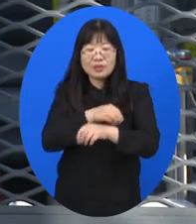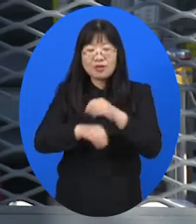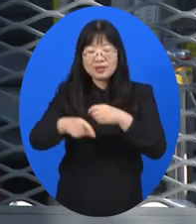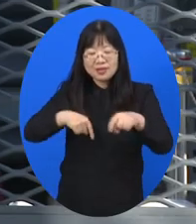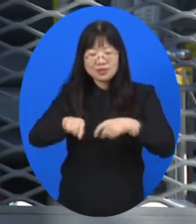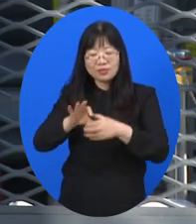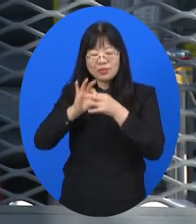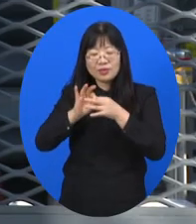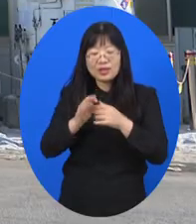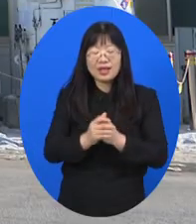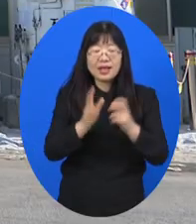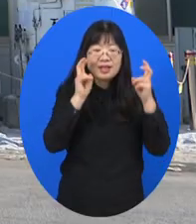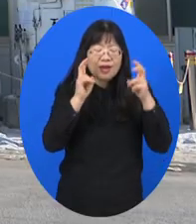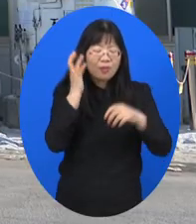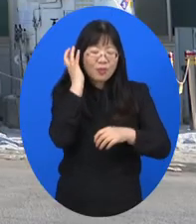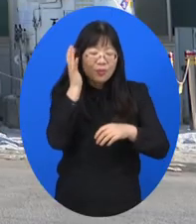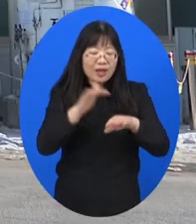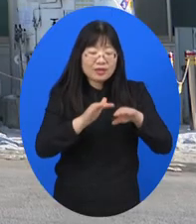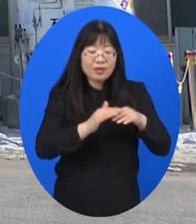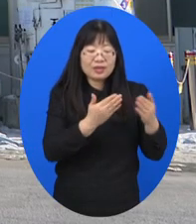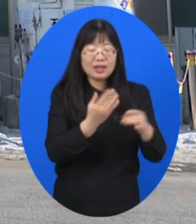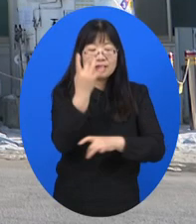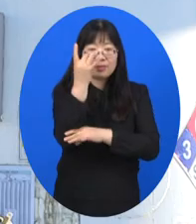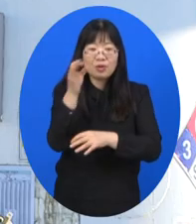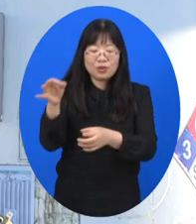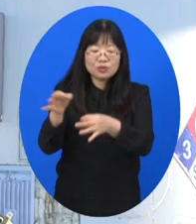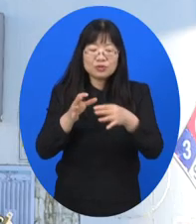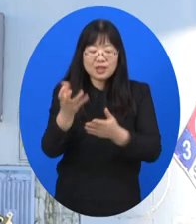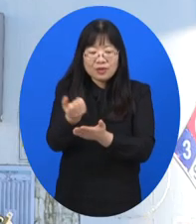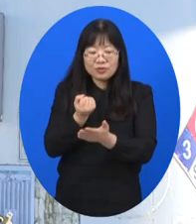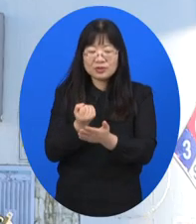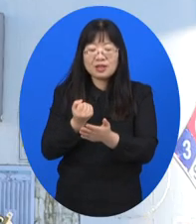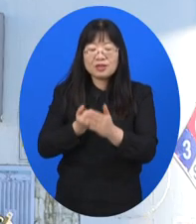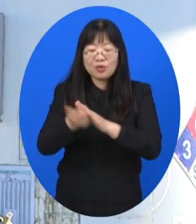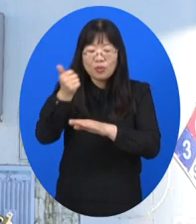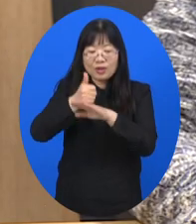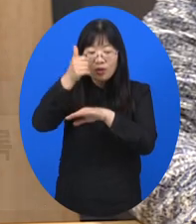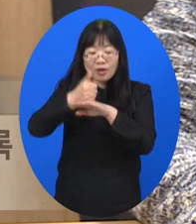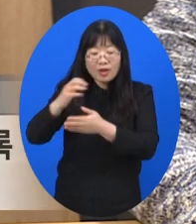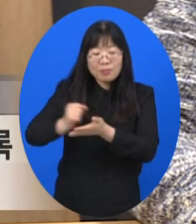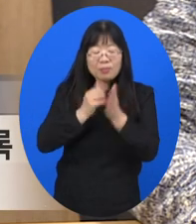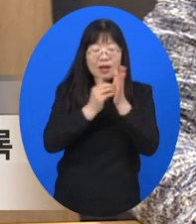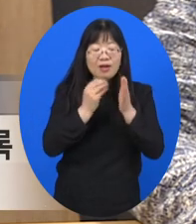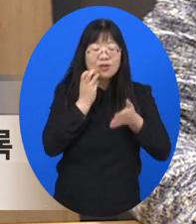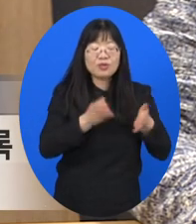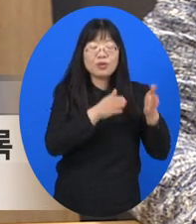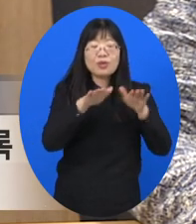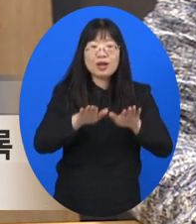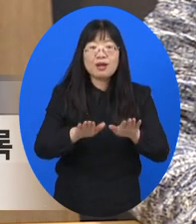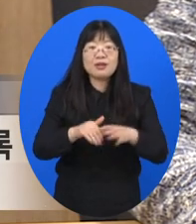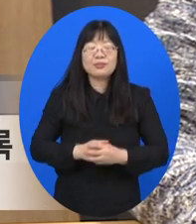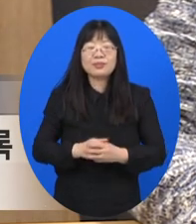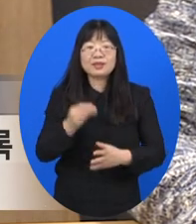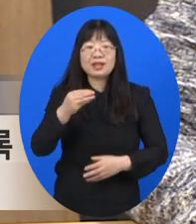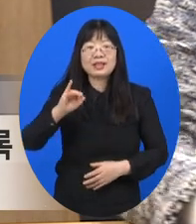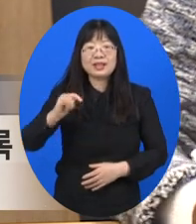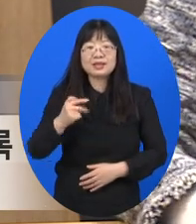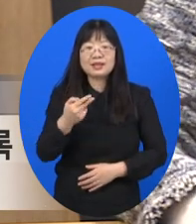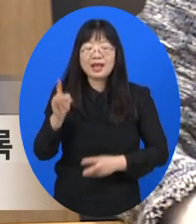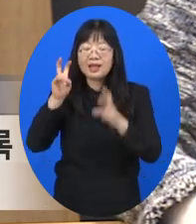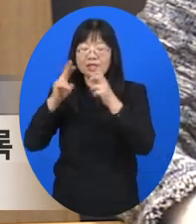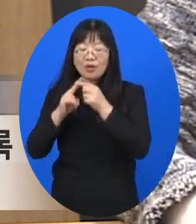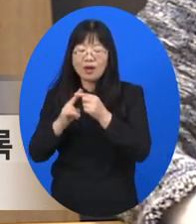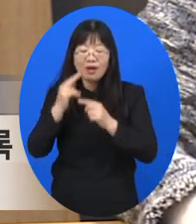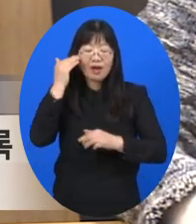행정으로 기업 고충 사항을 해소해 대규모 투자 유치에 성공하는 성과를 얻었습니다. 경기도는 린데뿐만 아니라